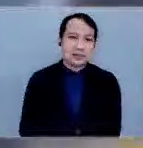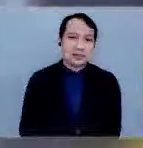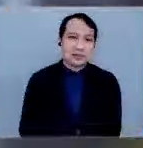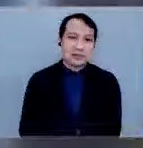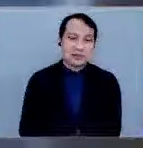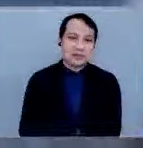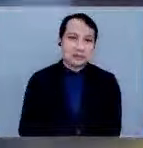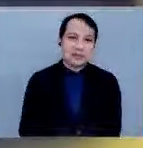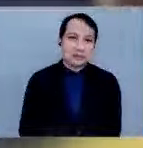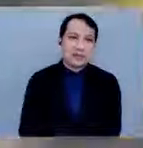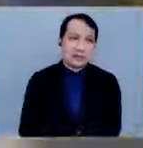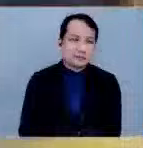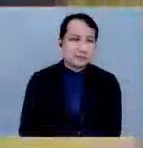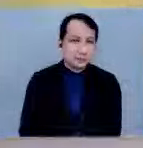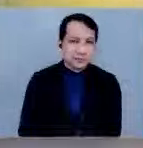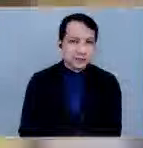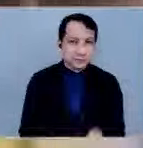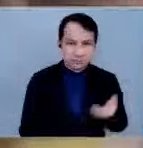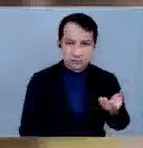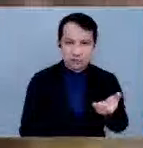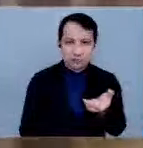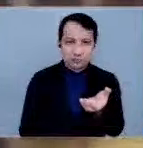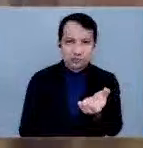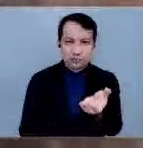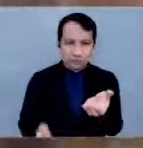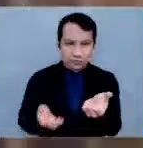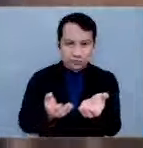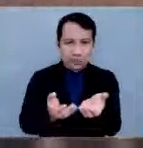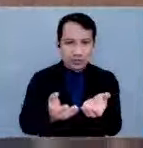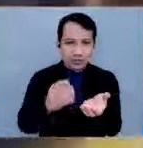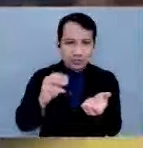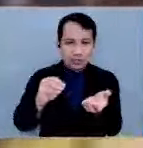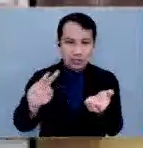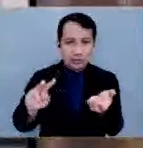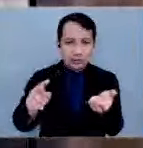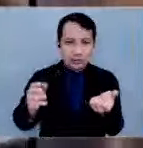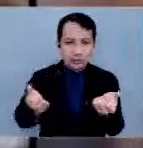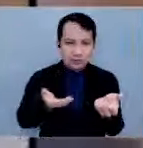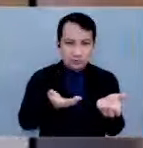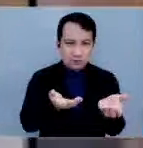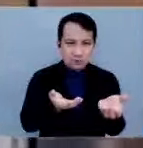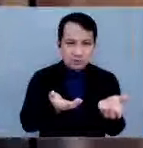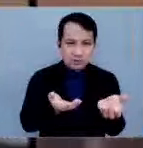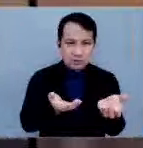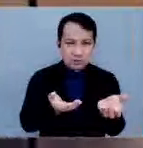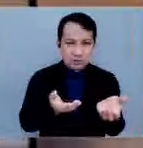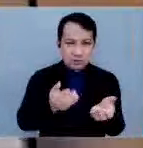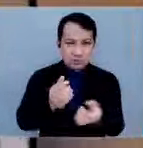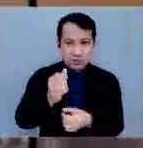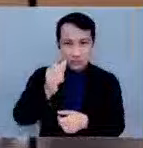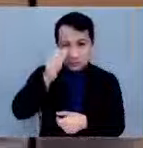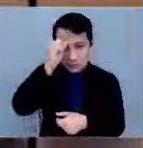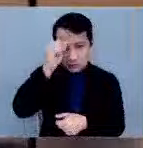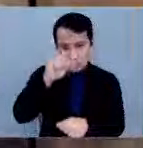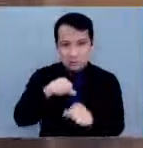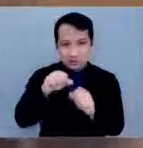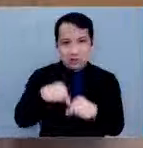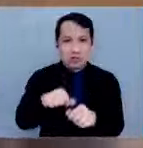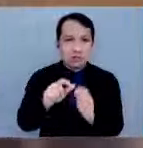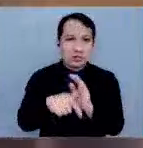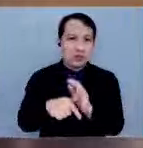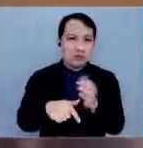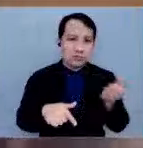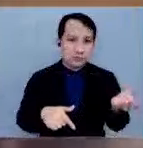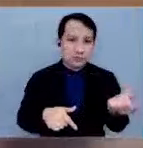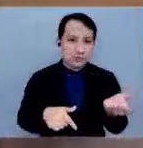Umaaligid ang isang barko sa shipping vessel MV Abdullah sa gitna ng Indian Ocean noong Martes. Maya-maya, isa